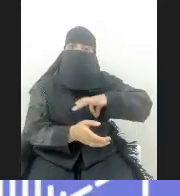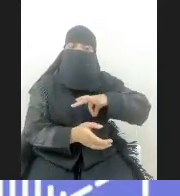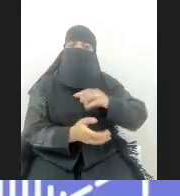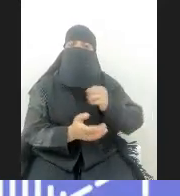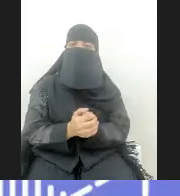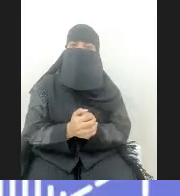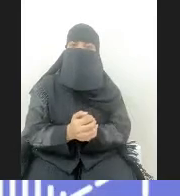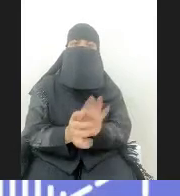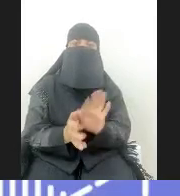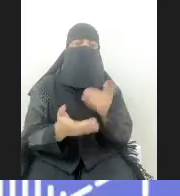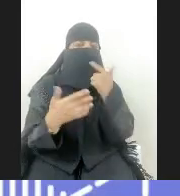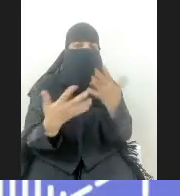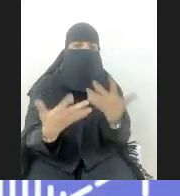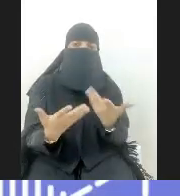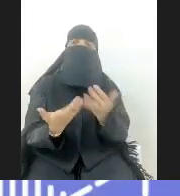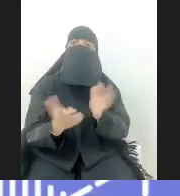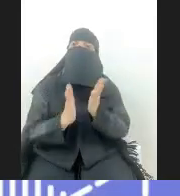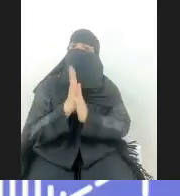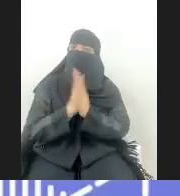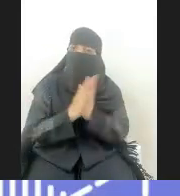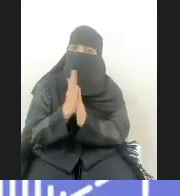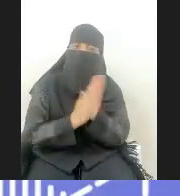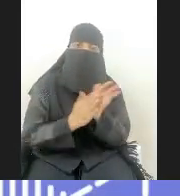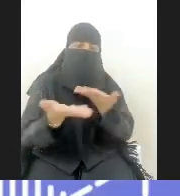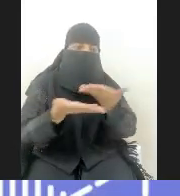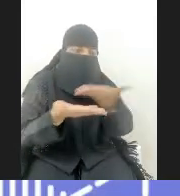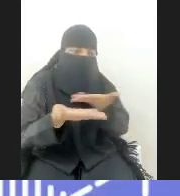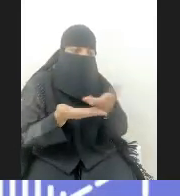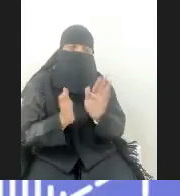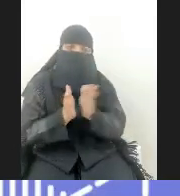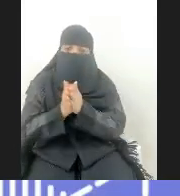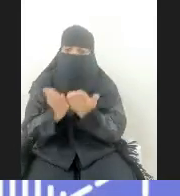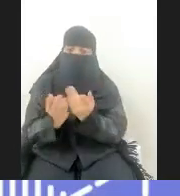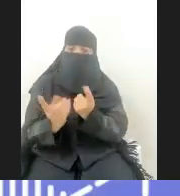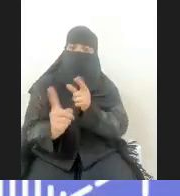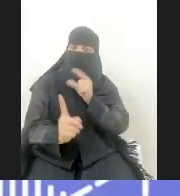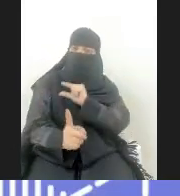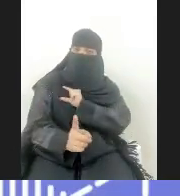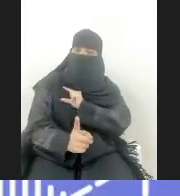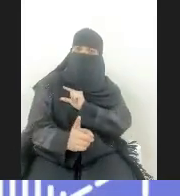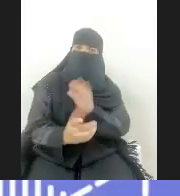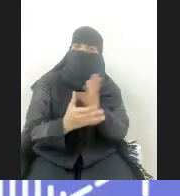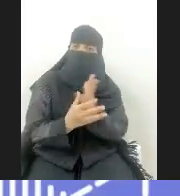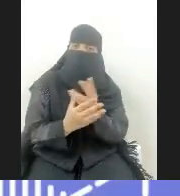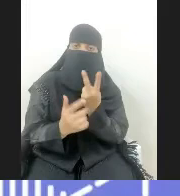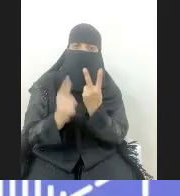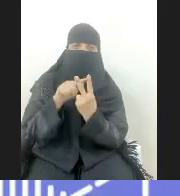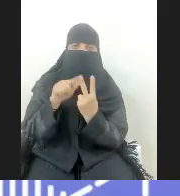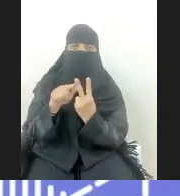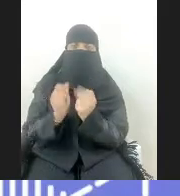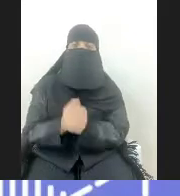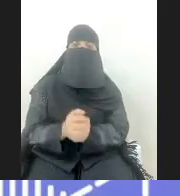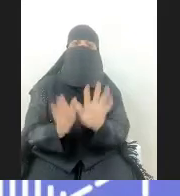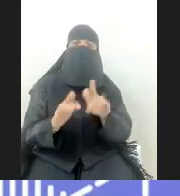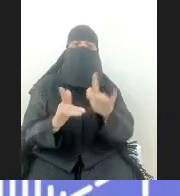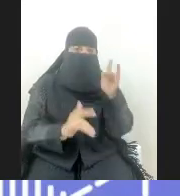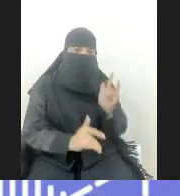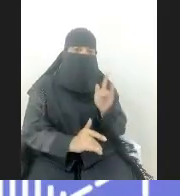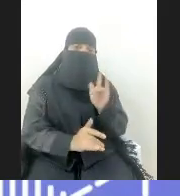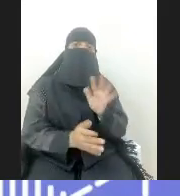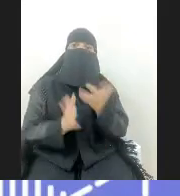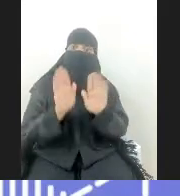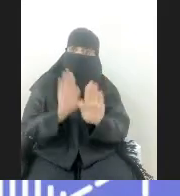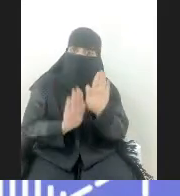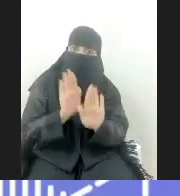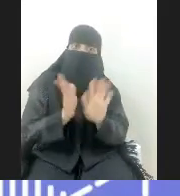مما يسهل عملية التفاعل والتواصل بين الطالب والمقرر الدراسي. في هذه الجلسة سوف يشارك فيها نخبة من